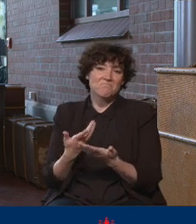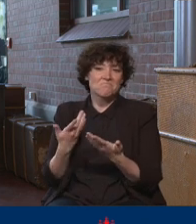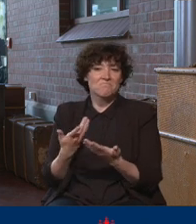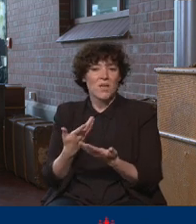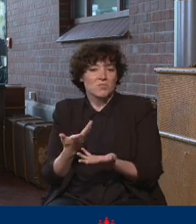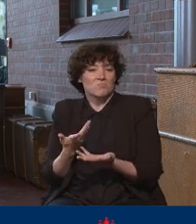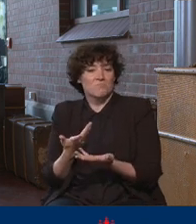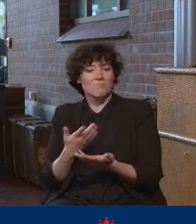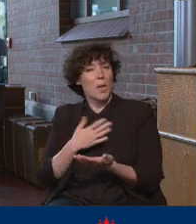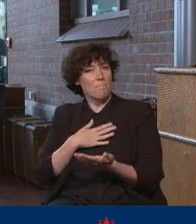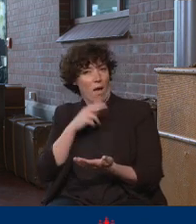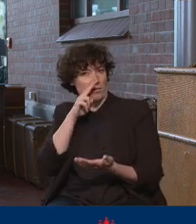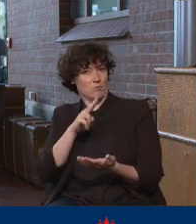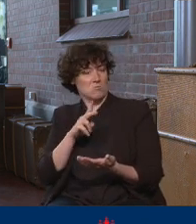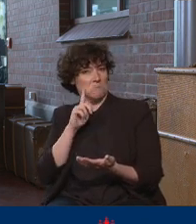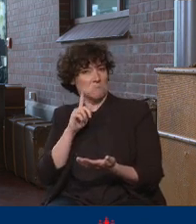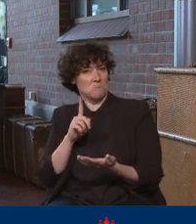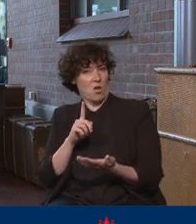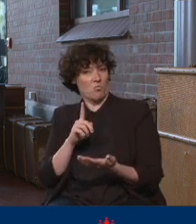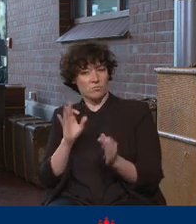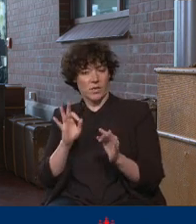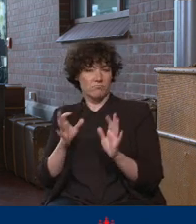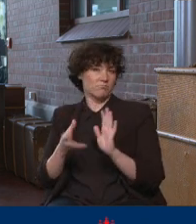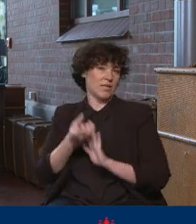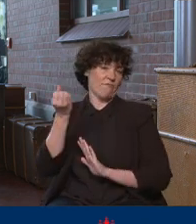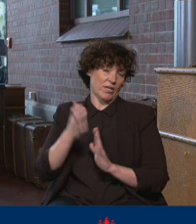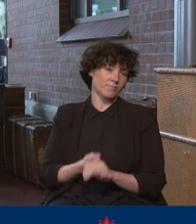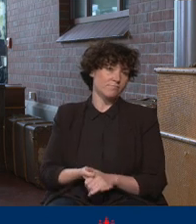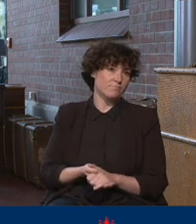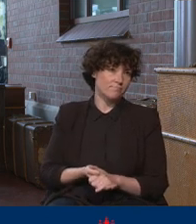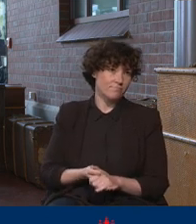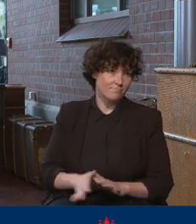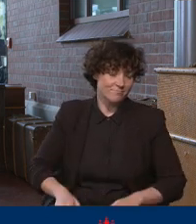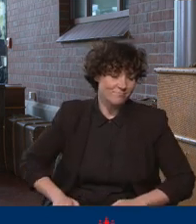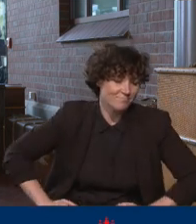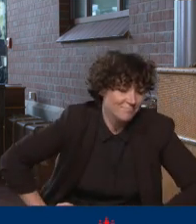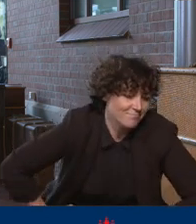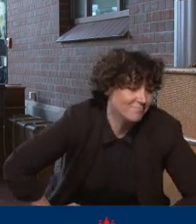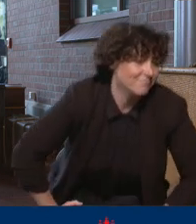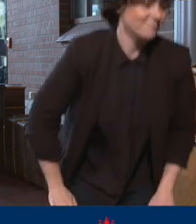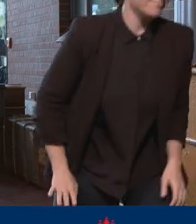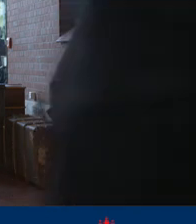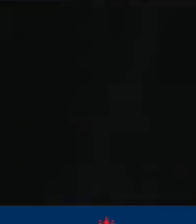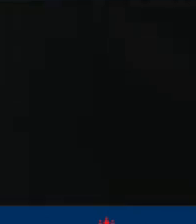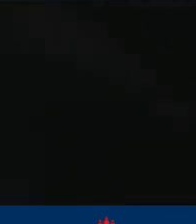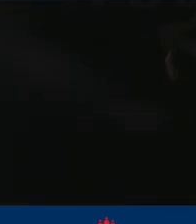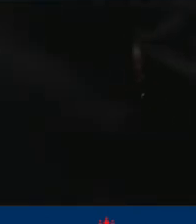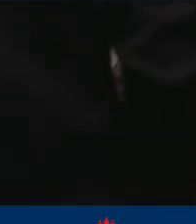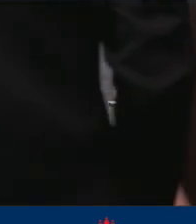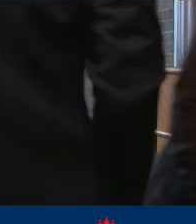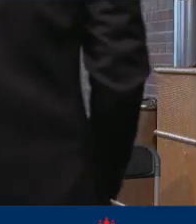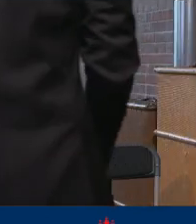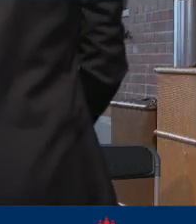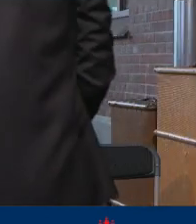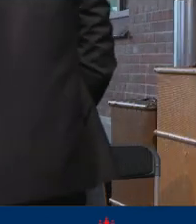jedenfalls meiner sicht heraus ein riesengewinn und auch da gilt man muss die einzelnen nutzung für die einzelnen